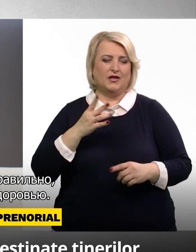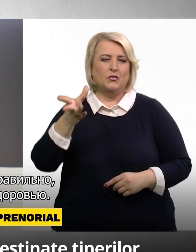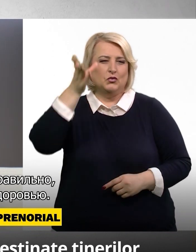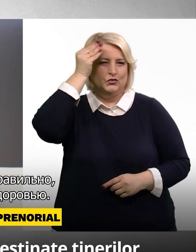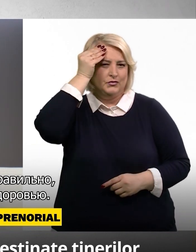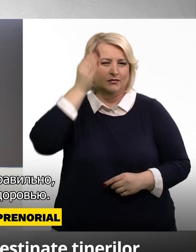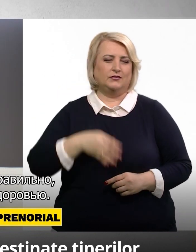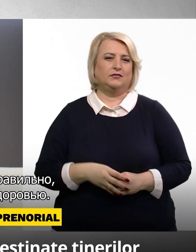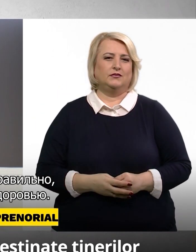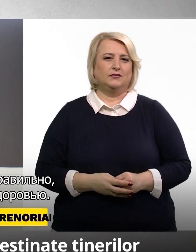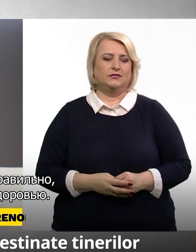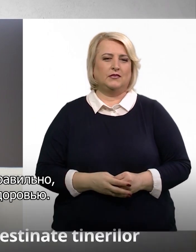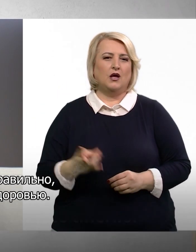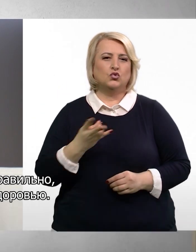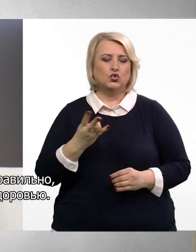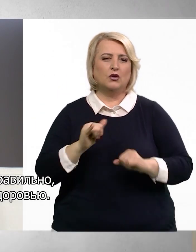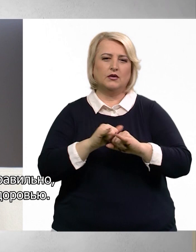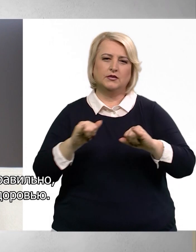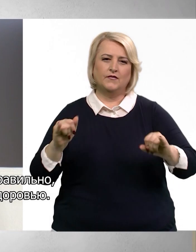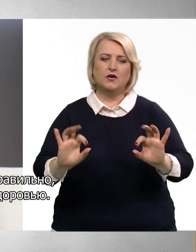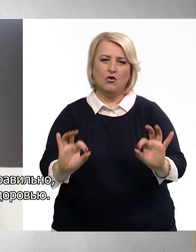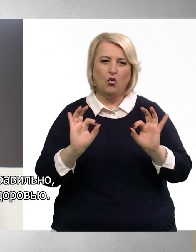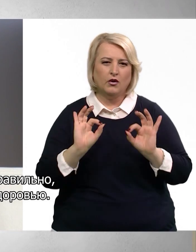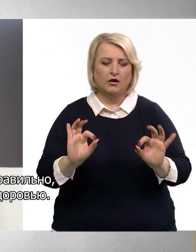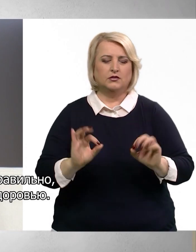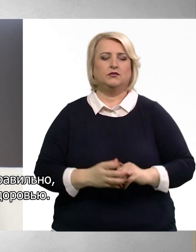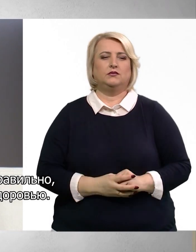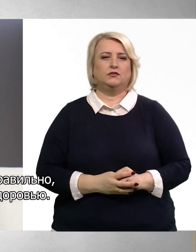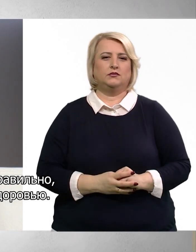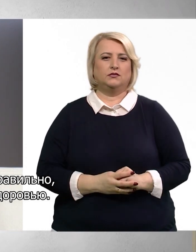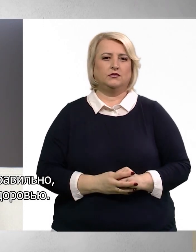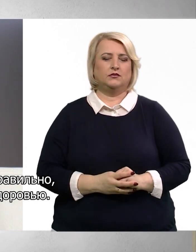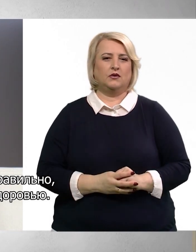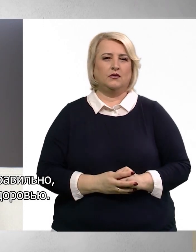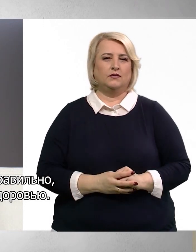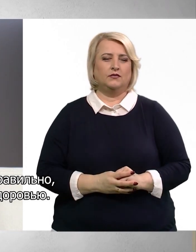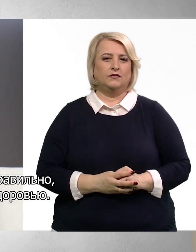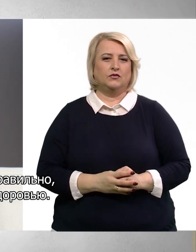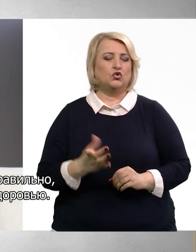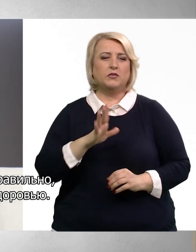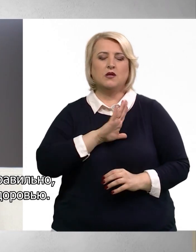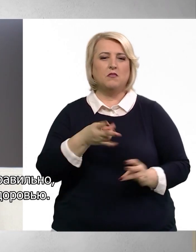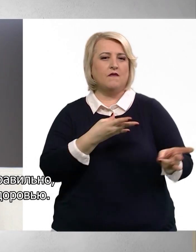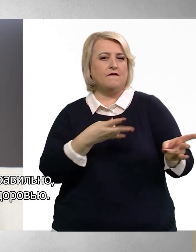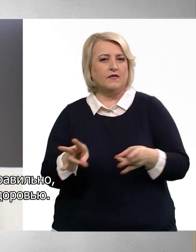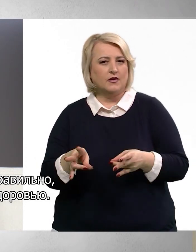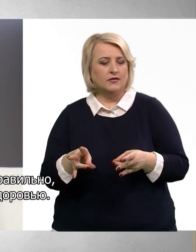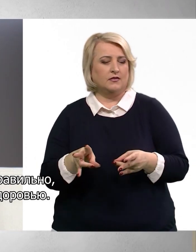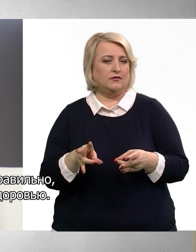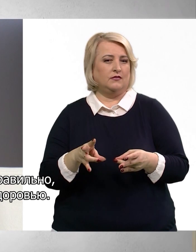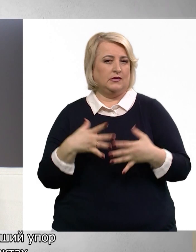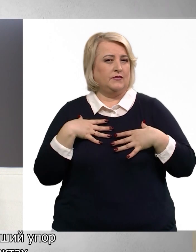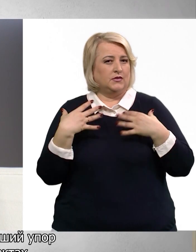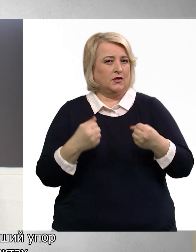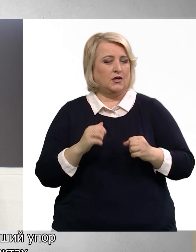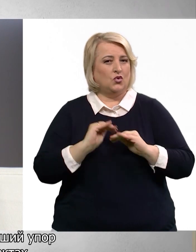să-l cultivăm, dar să-l cultivăm corect, să-l cultivăm în măsura în care acest lucru să nu fie nociv pentru ei, pentru sănătatea